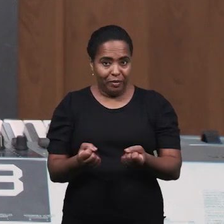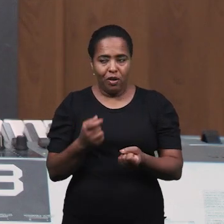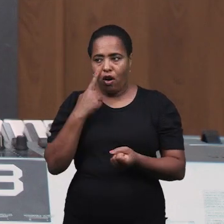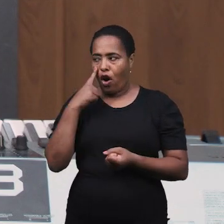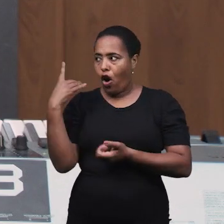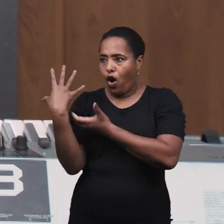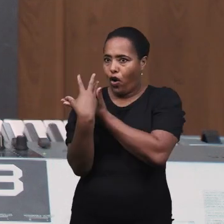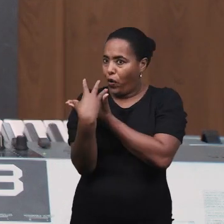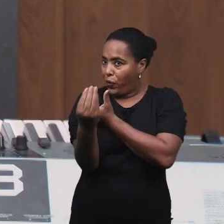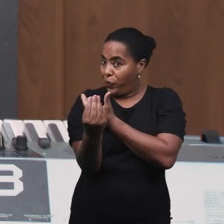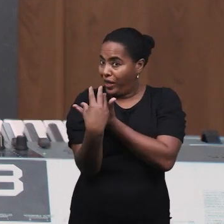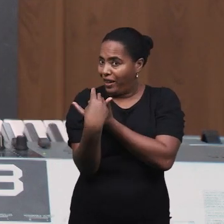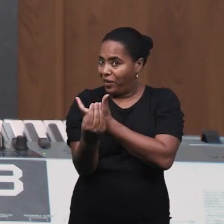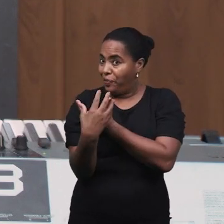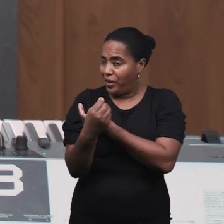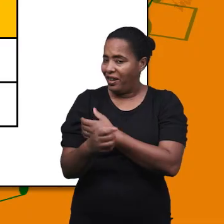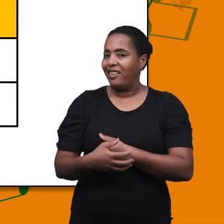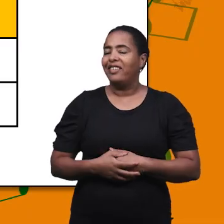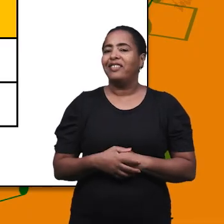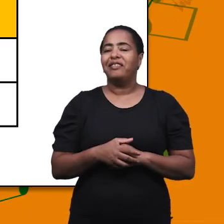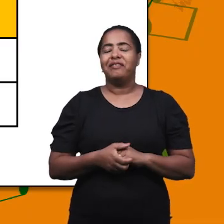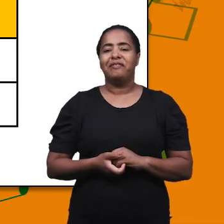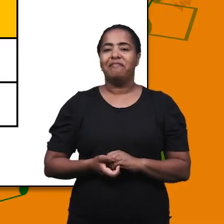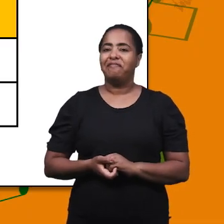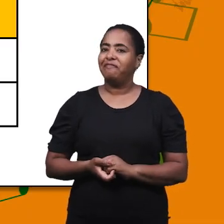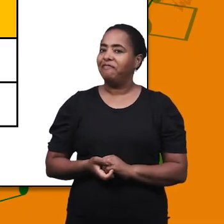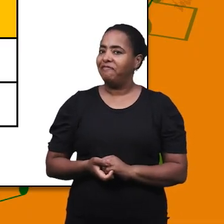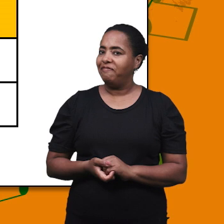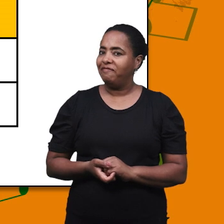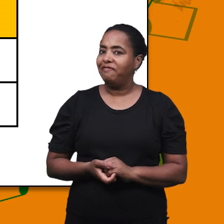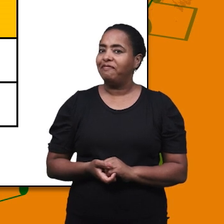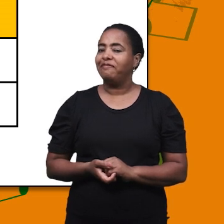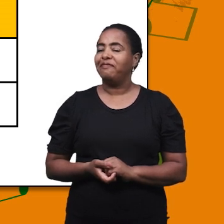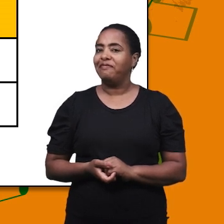Nous allons avec moi. Un, 2, 3. 1, 2, 3.